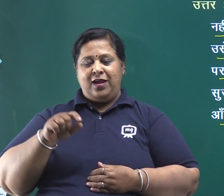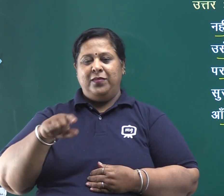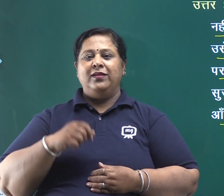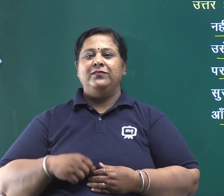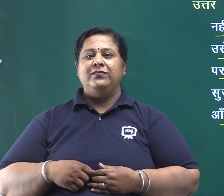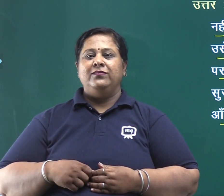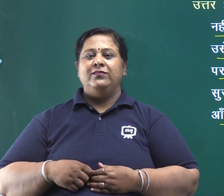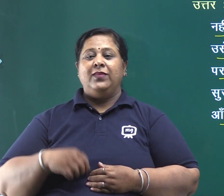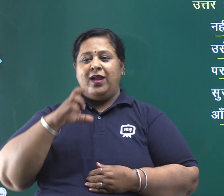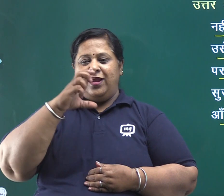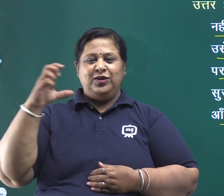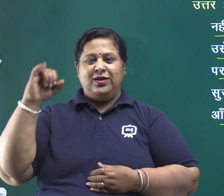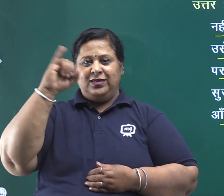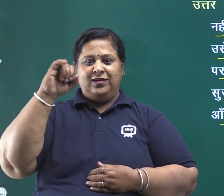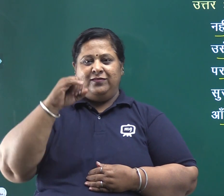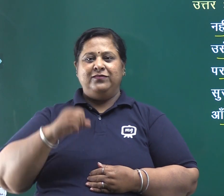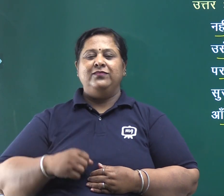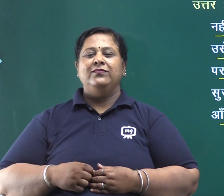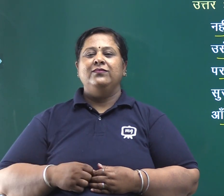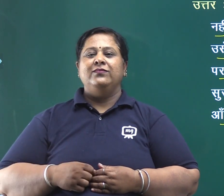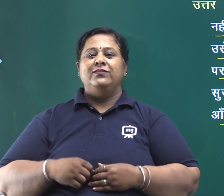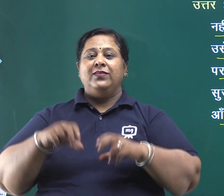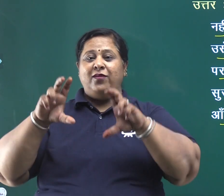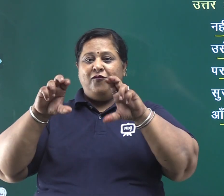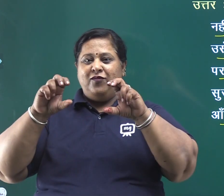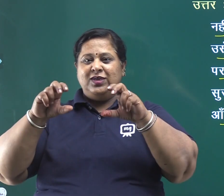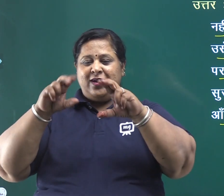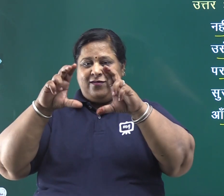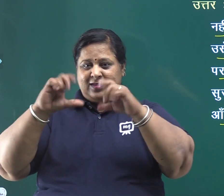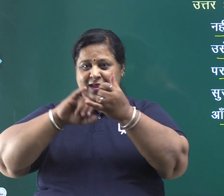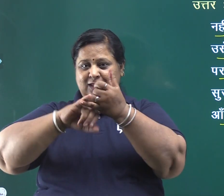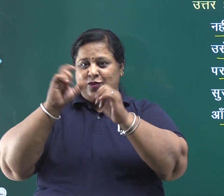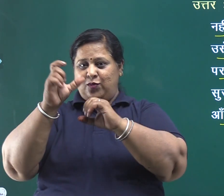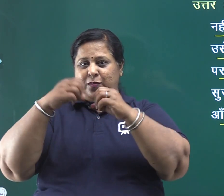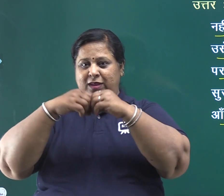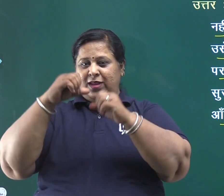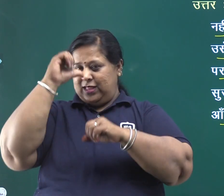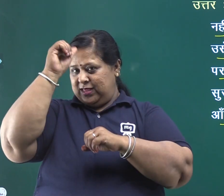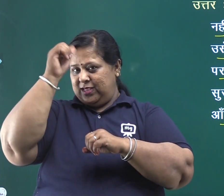पर कक्षा 6 विषय हिंदी